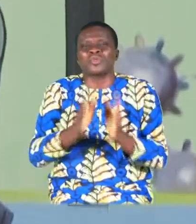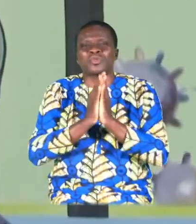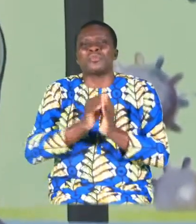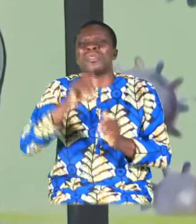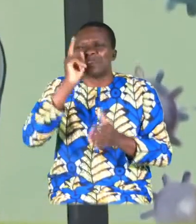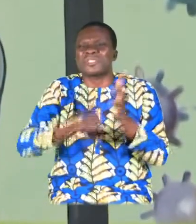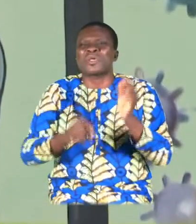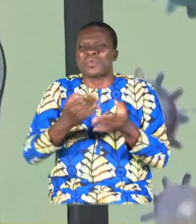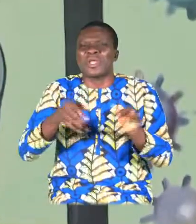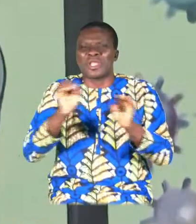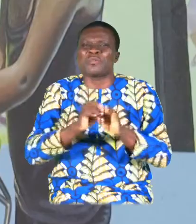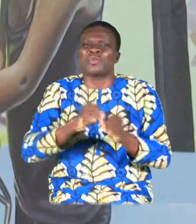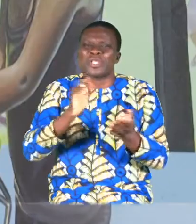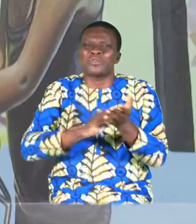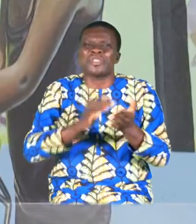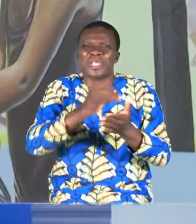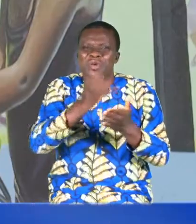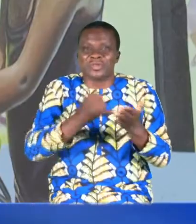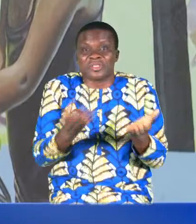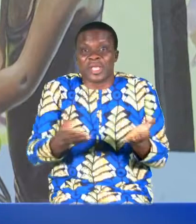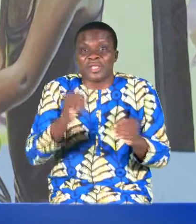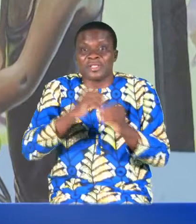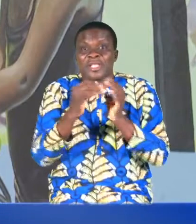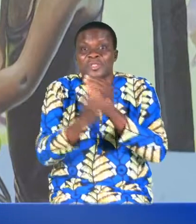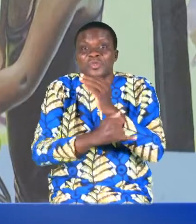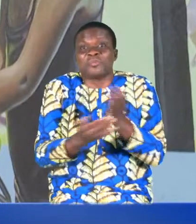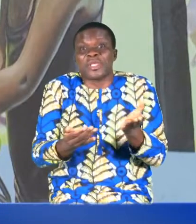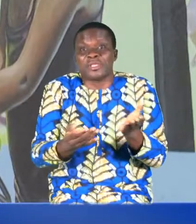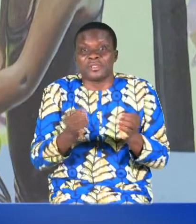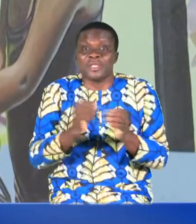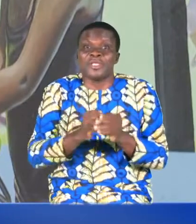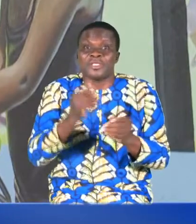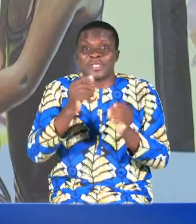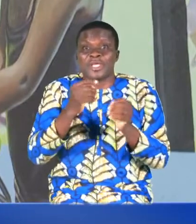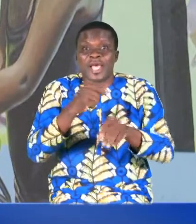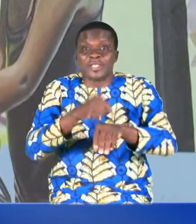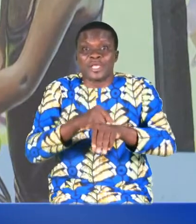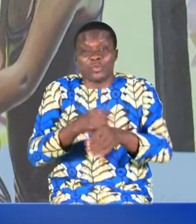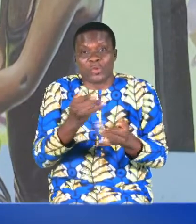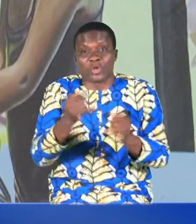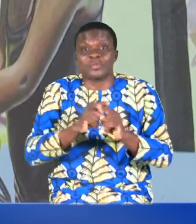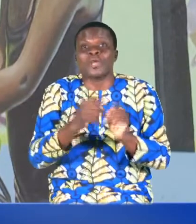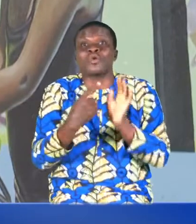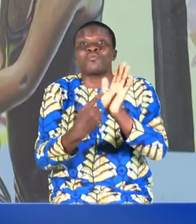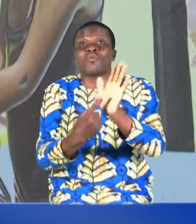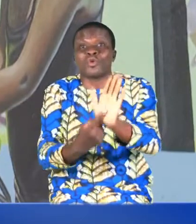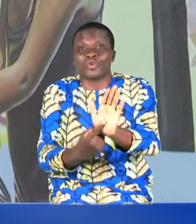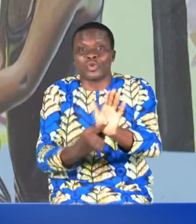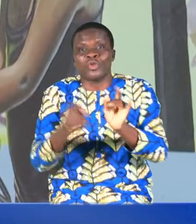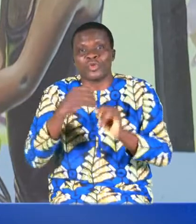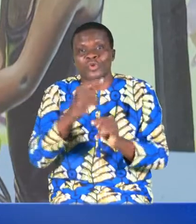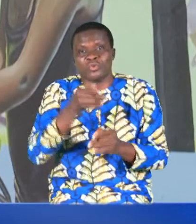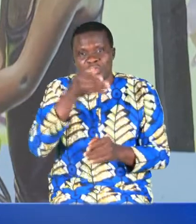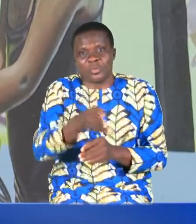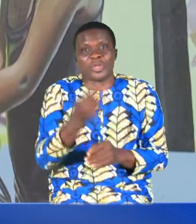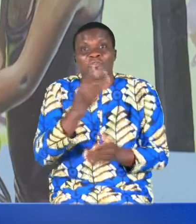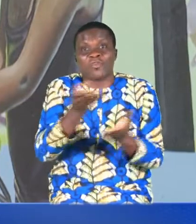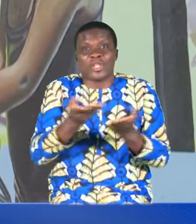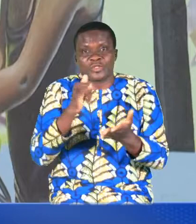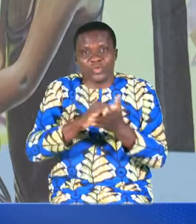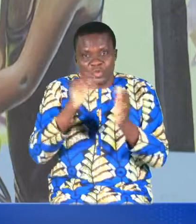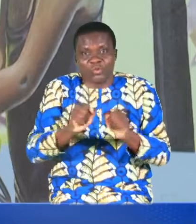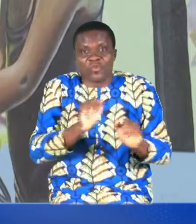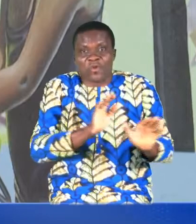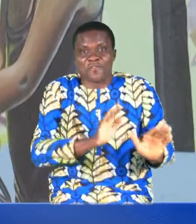quoi l'importance d'une école d'art dans un pays. C'est en des moments comme ça aussi que nous démontrons que nous sommes là. Voilà ce que nous